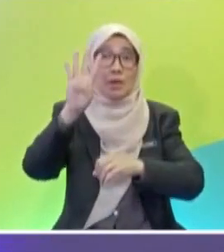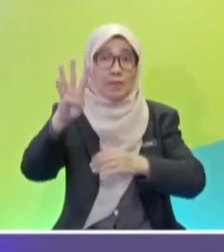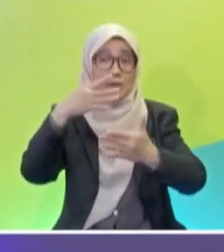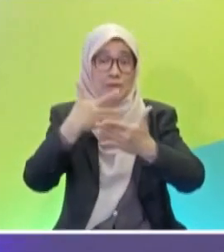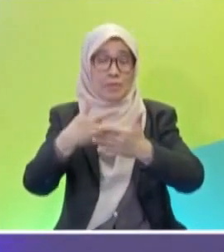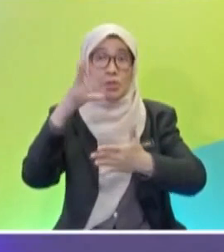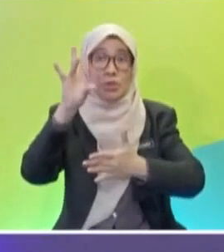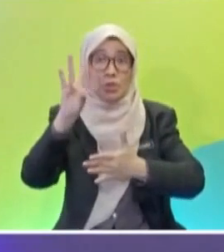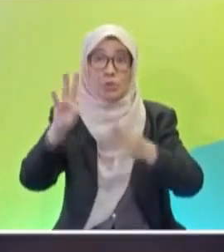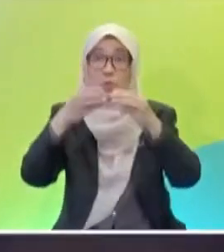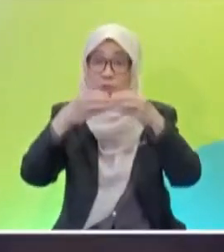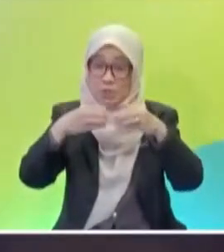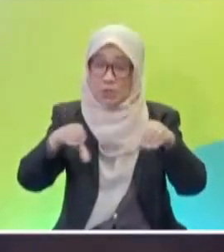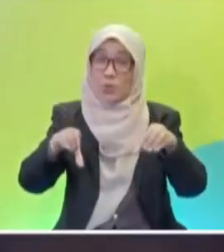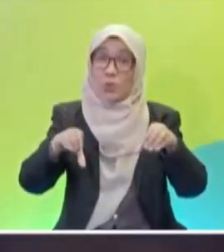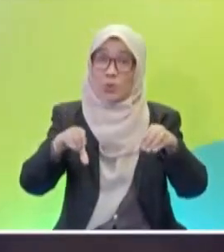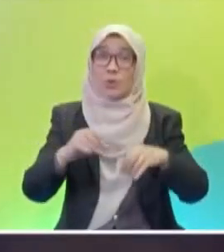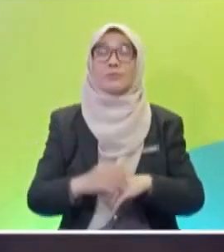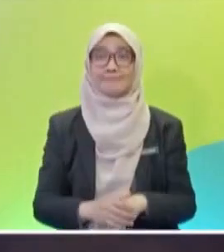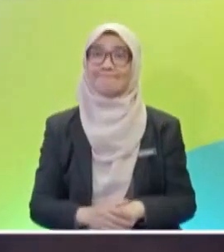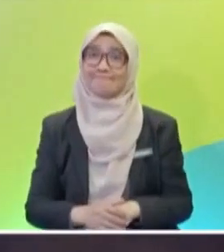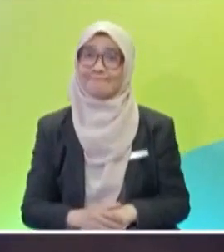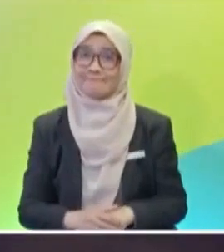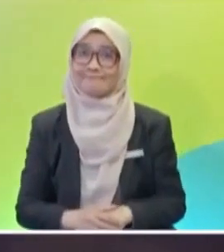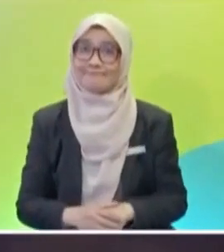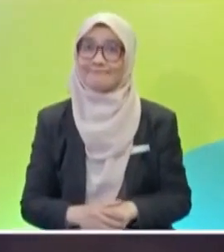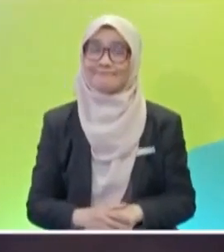biji telur empat yang ke-7 biji